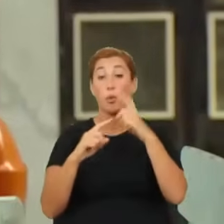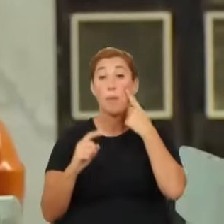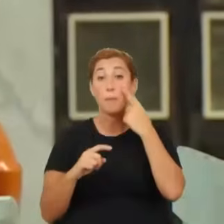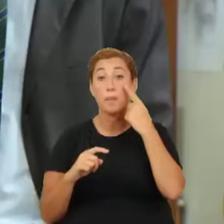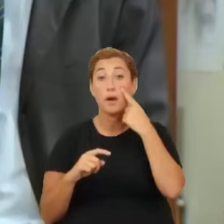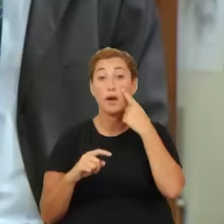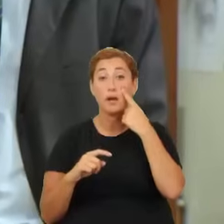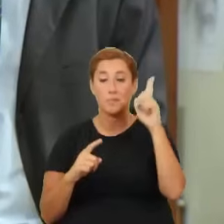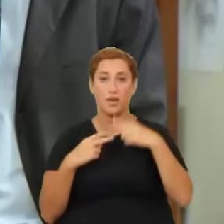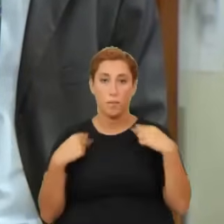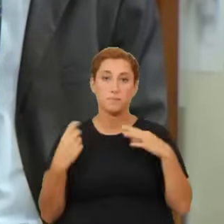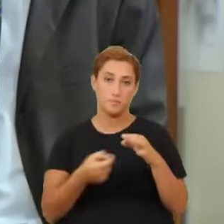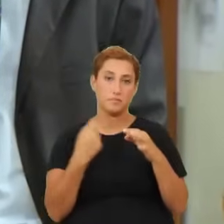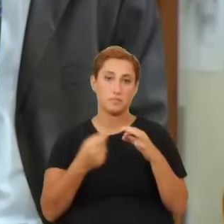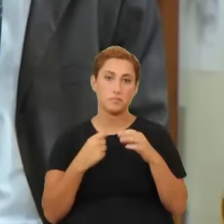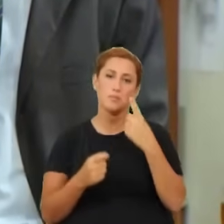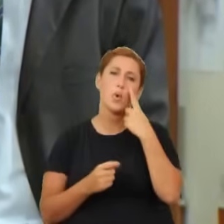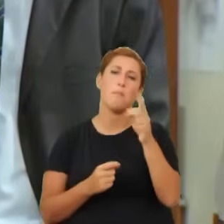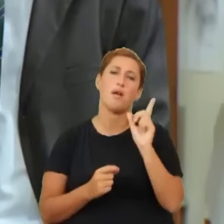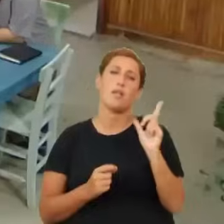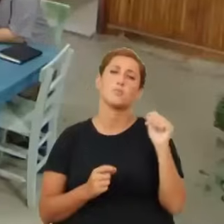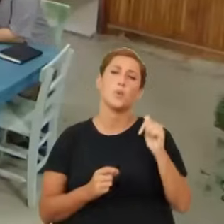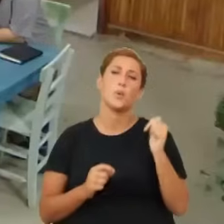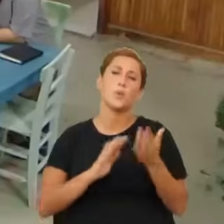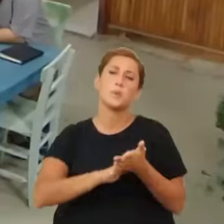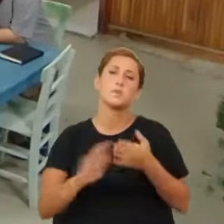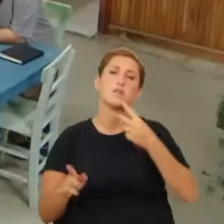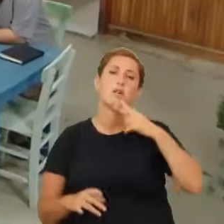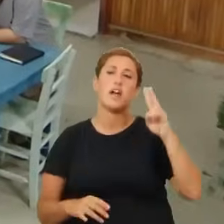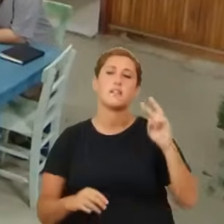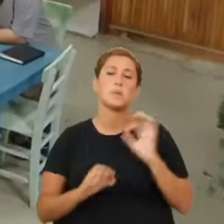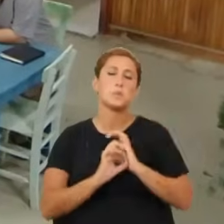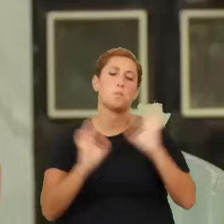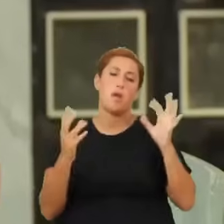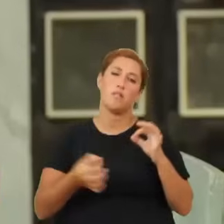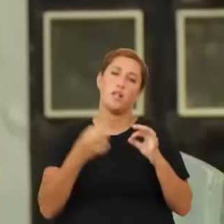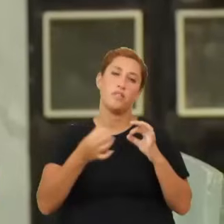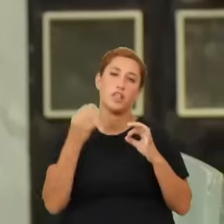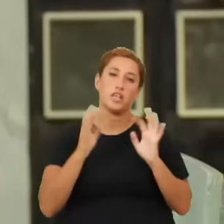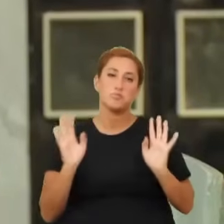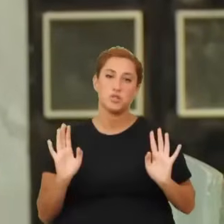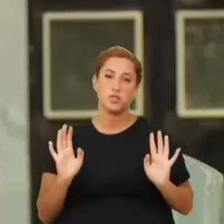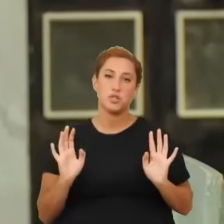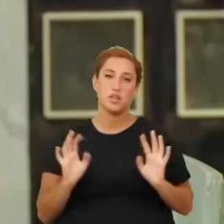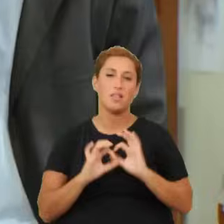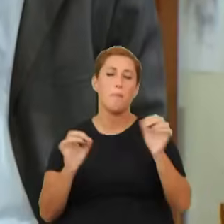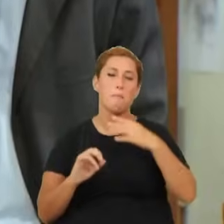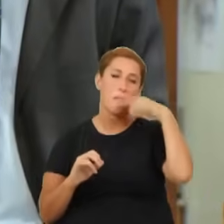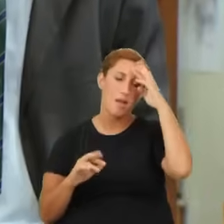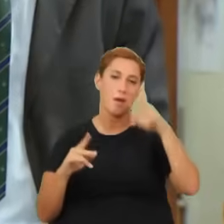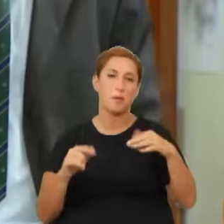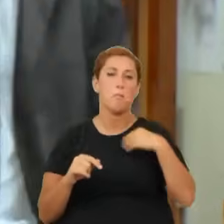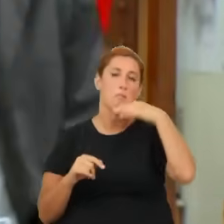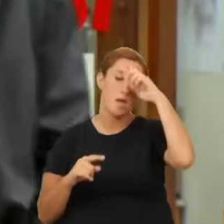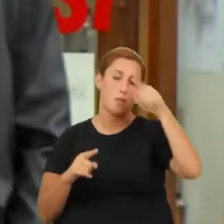bak. Bir gömlek dikti. Göreceksin var ya böyle düz renkten. Jilet gibi de dikmiş. Namussuz. Tam bayramlık ha.